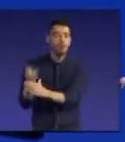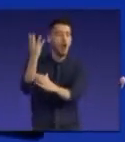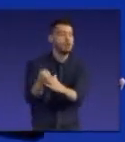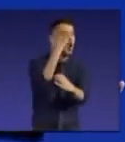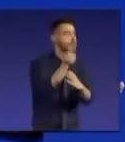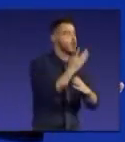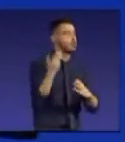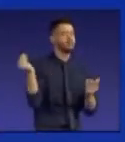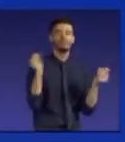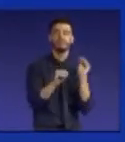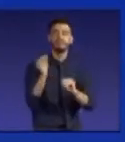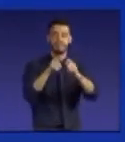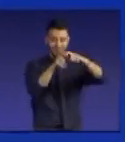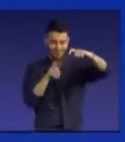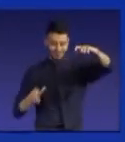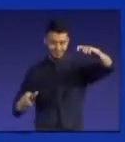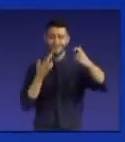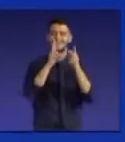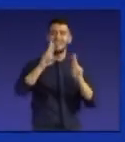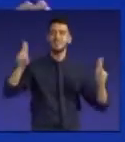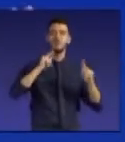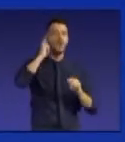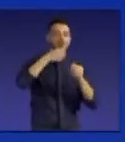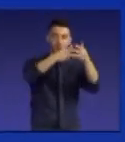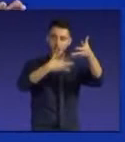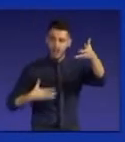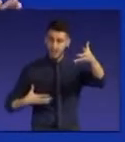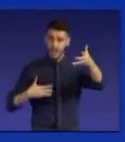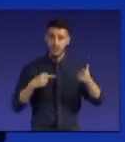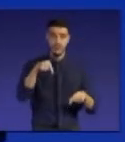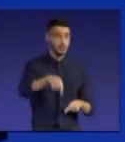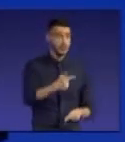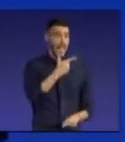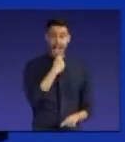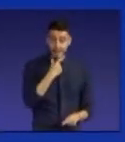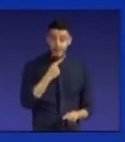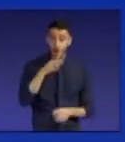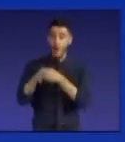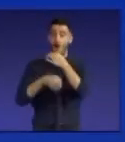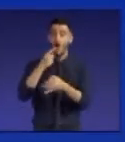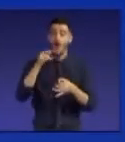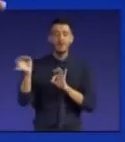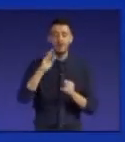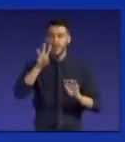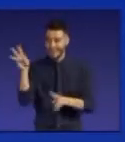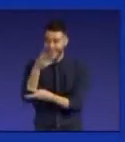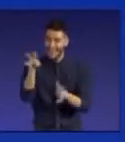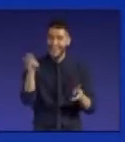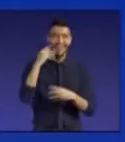ξέρετε, δεν είναι εύκολο σήμερα να πείσει κανείς νέους ανθρώπους να ασχοληθούν με τα